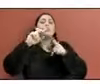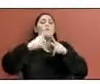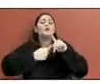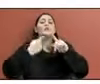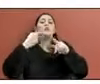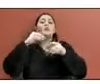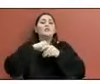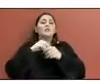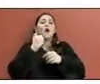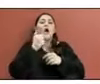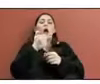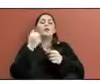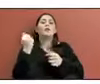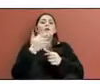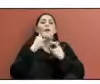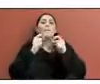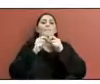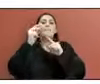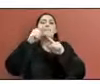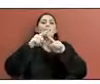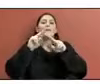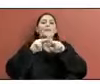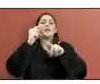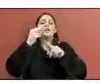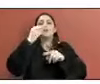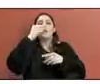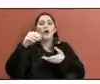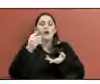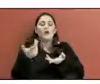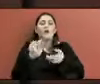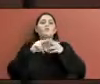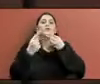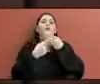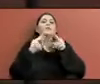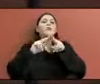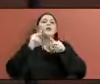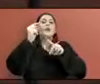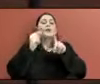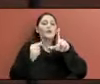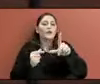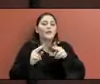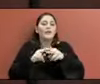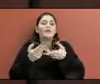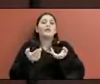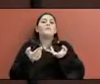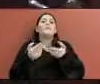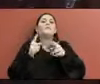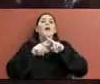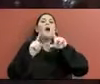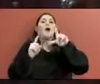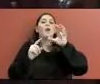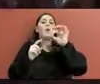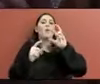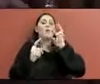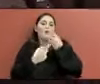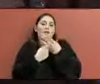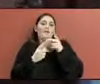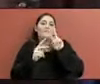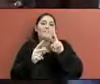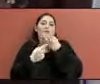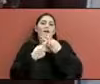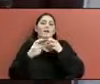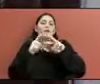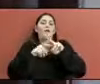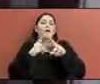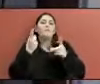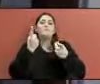tane bitkimiz var bizim. Nane, kekik, aloe vera, biberiye gibi. Bunları